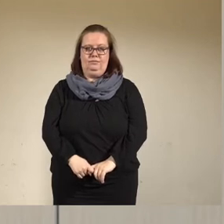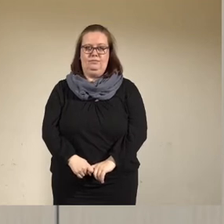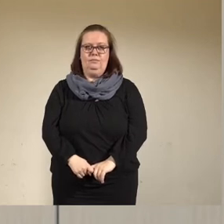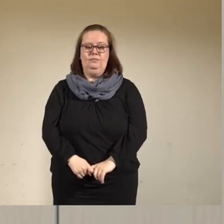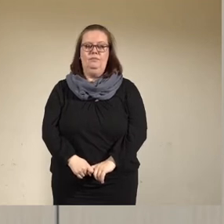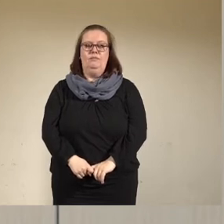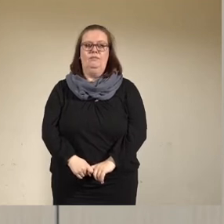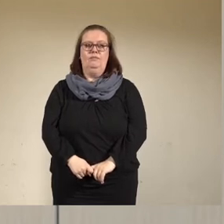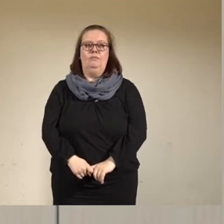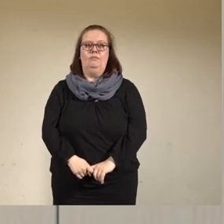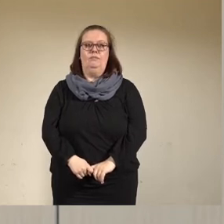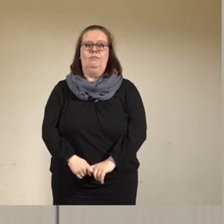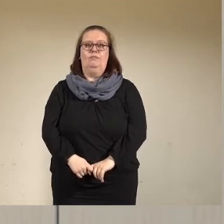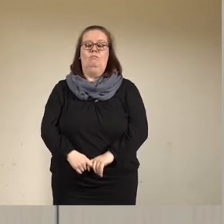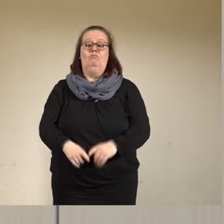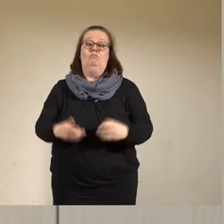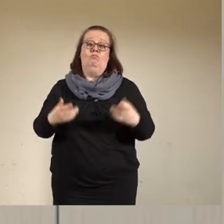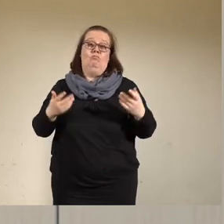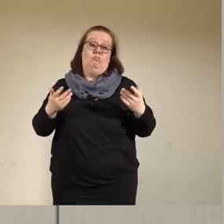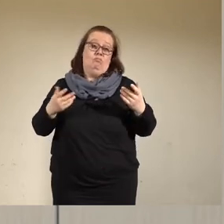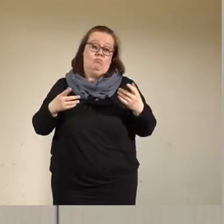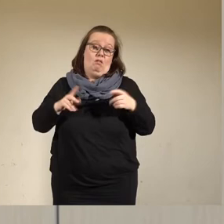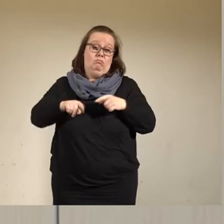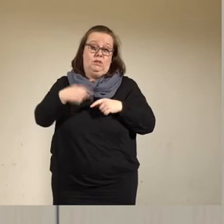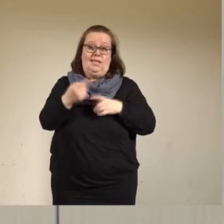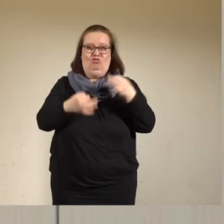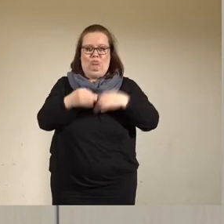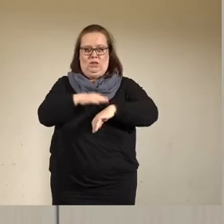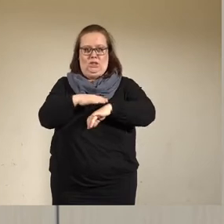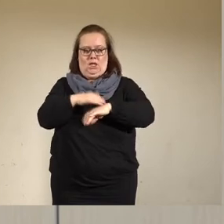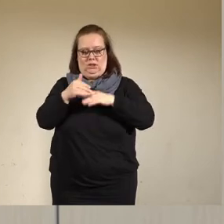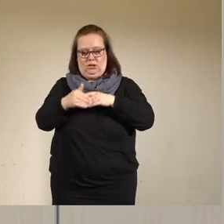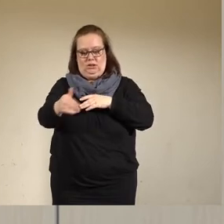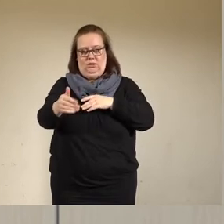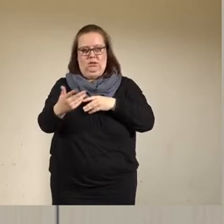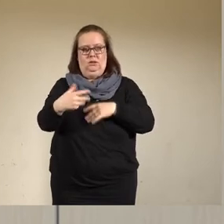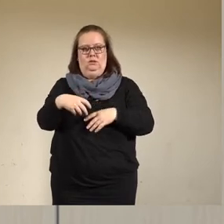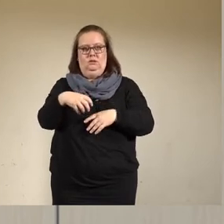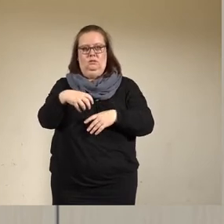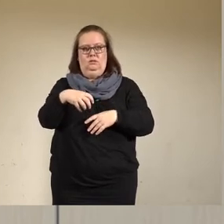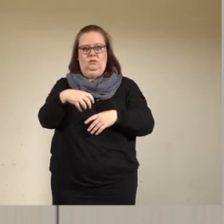Wenn dann in der nächsten Spielzeit Dynamo